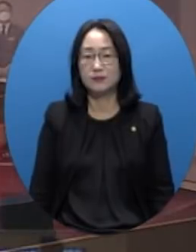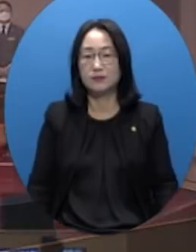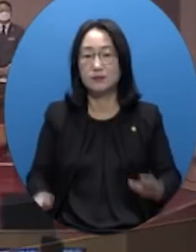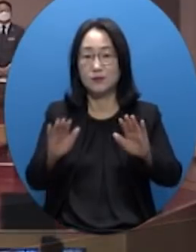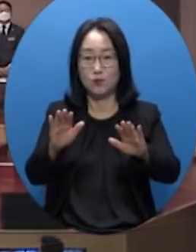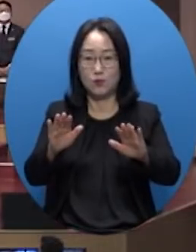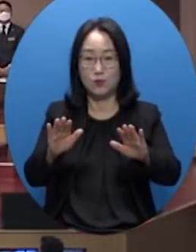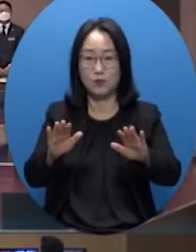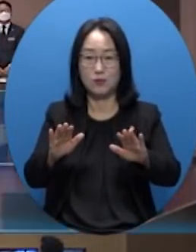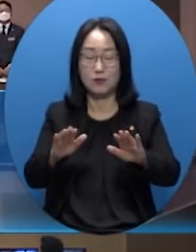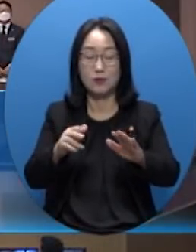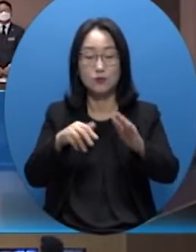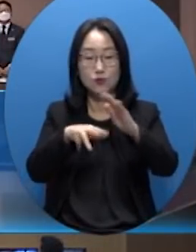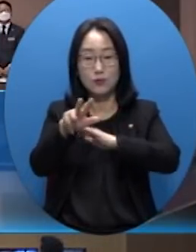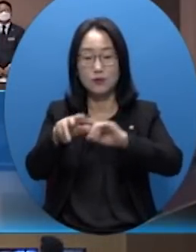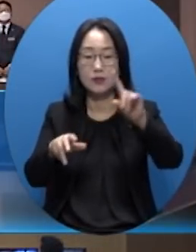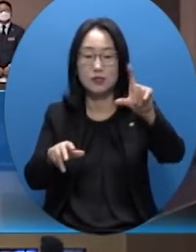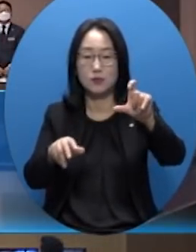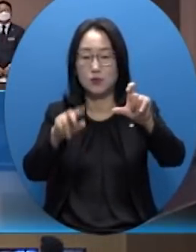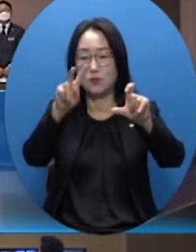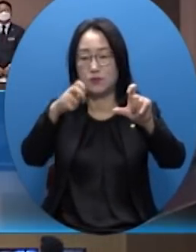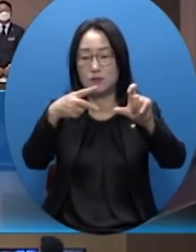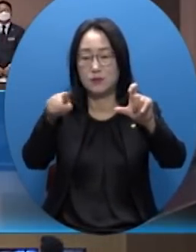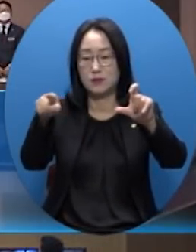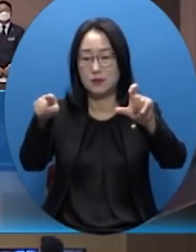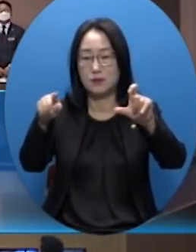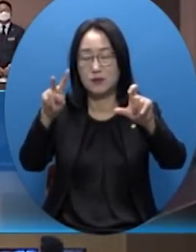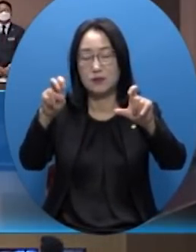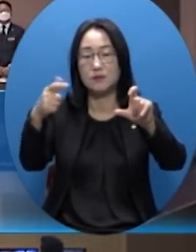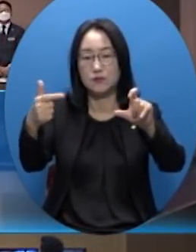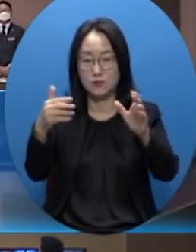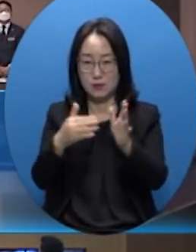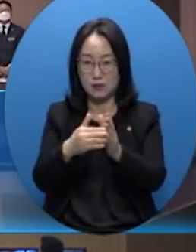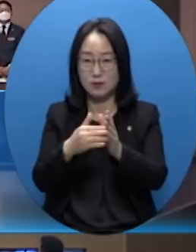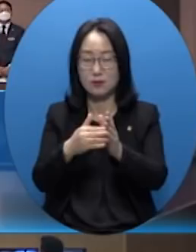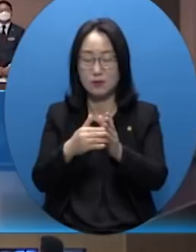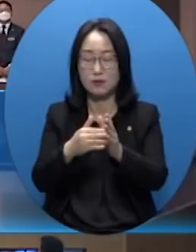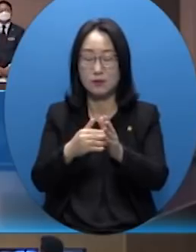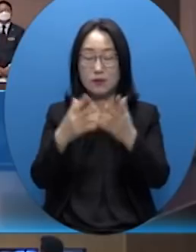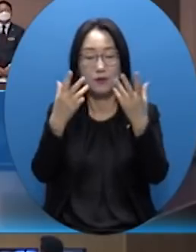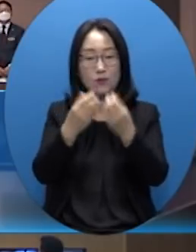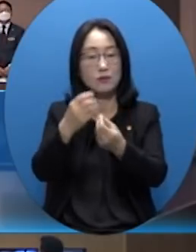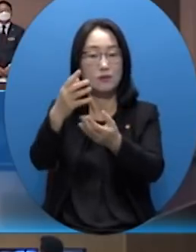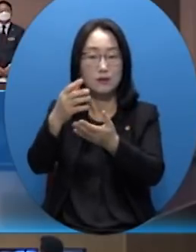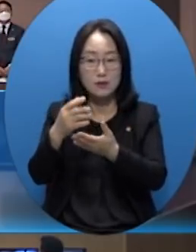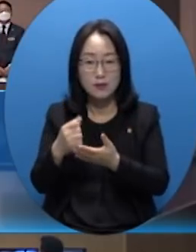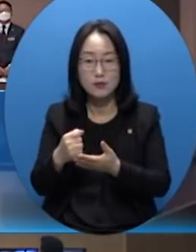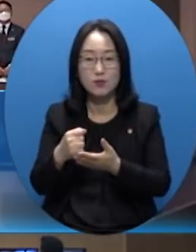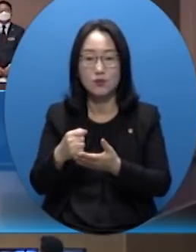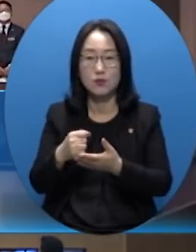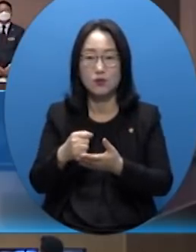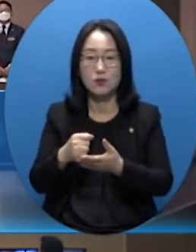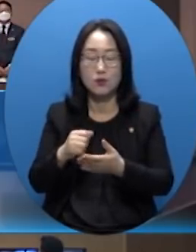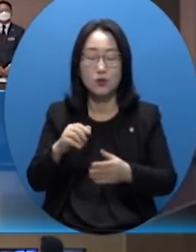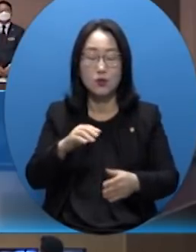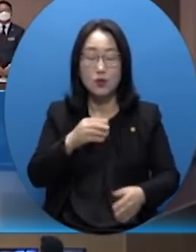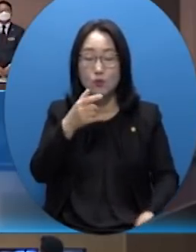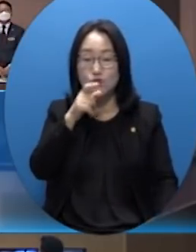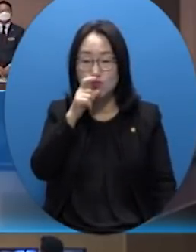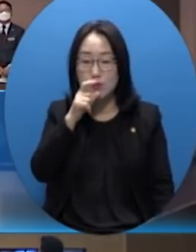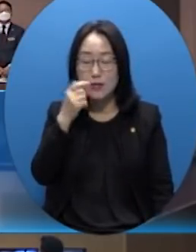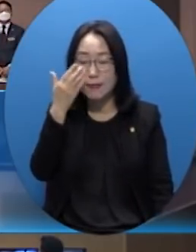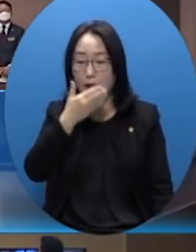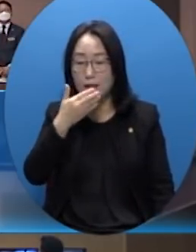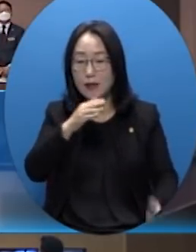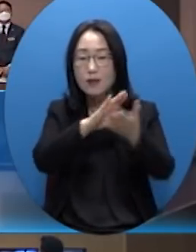오늘자 여러분과 함께 추력 깻잎 5장 22 절로 이 16절의 말씀을 본문으로 하여서 물이 달게 되었더라 이